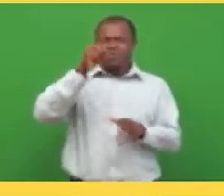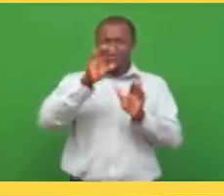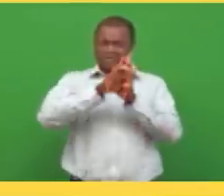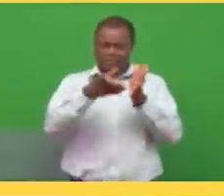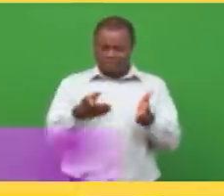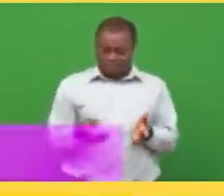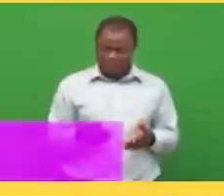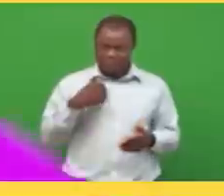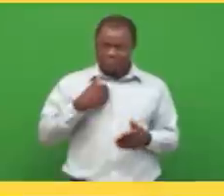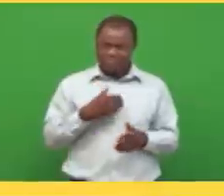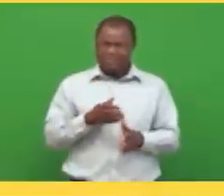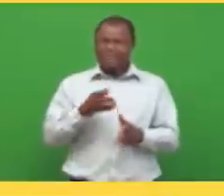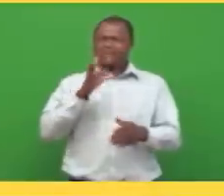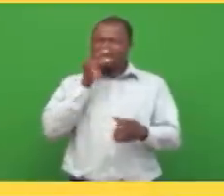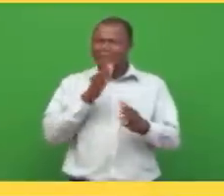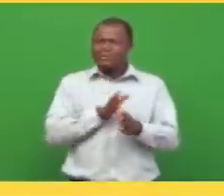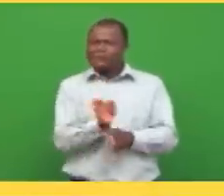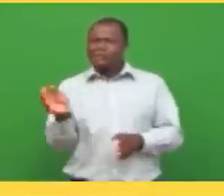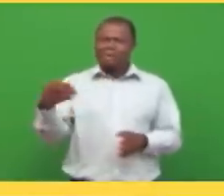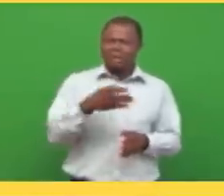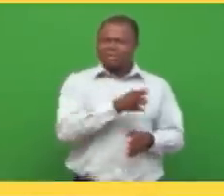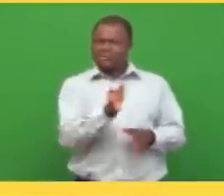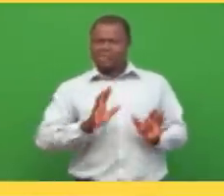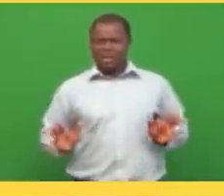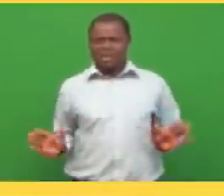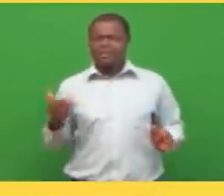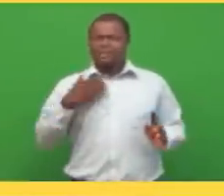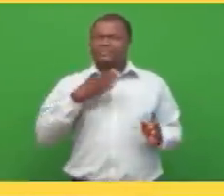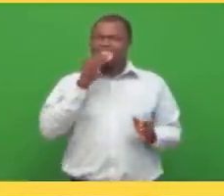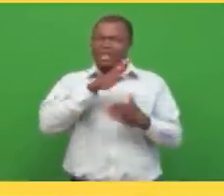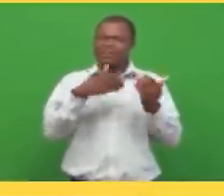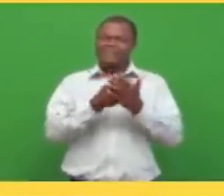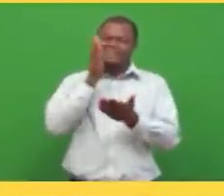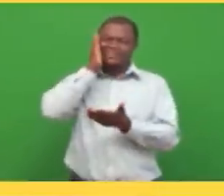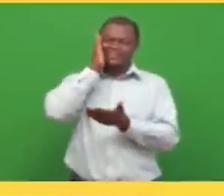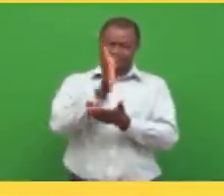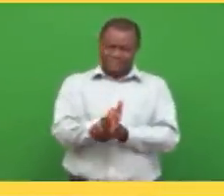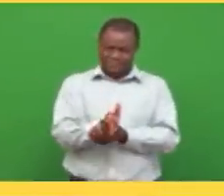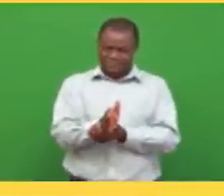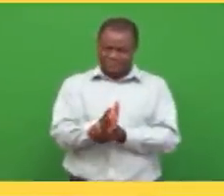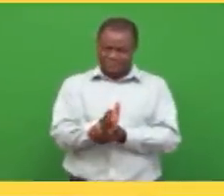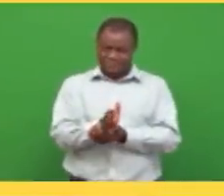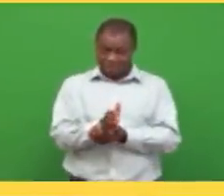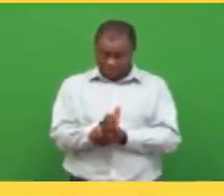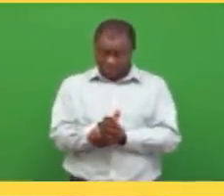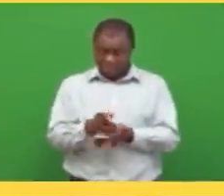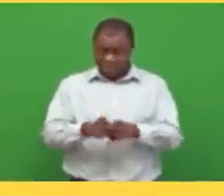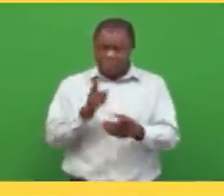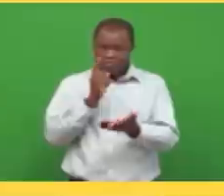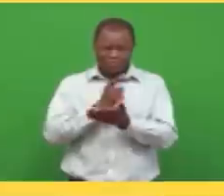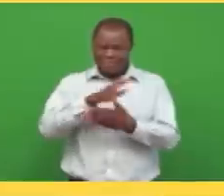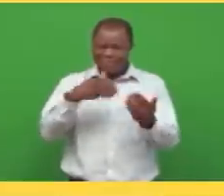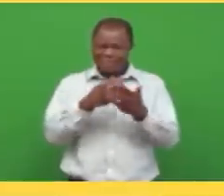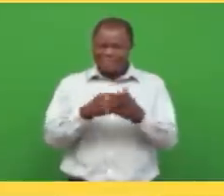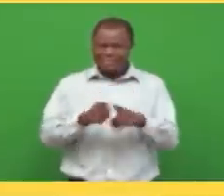itsva hatichatendereri pachigutswa. Baba Sirius vatoparira nyakare. Regai ndingoti ichaita chimbumu chimbumu chitiratambirwa